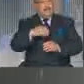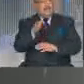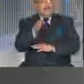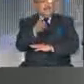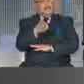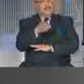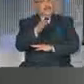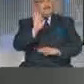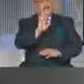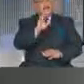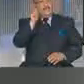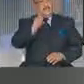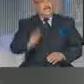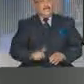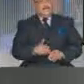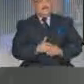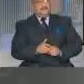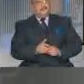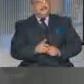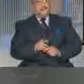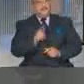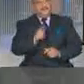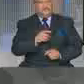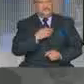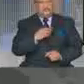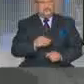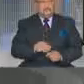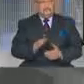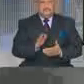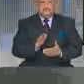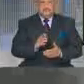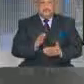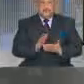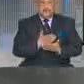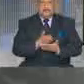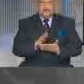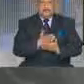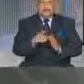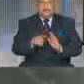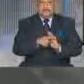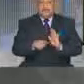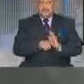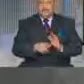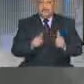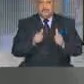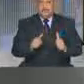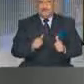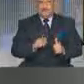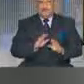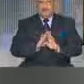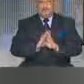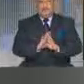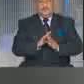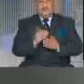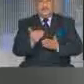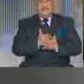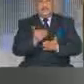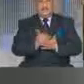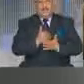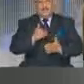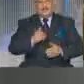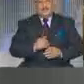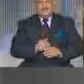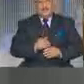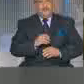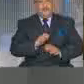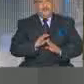اختفى ناصر حامدي بين الجمع الغفير، ربما بهذا الاختفاء يقول في نفسه كما صرح: نسير